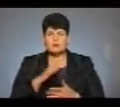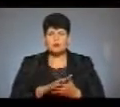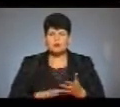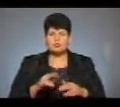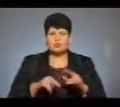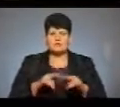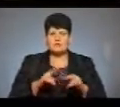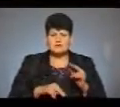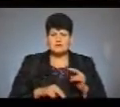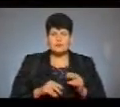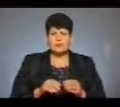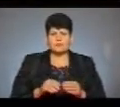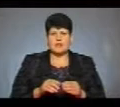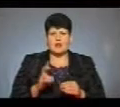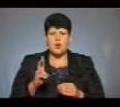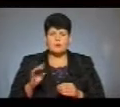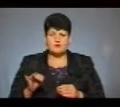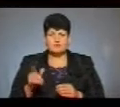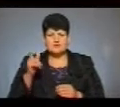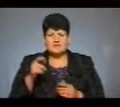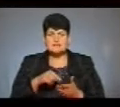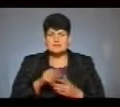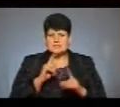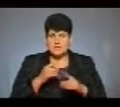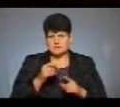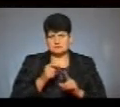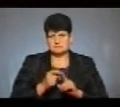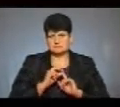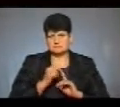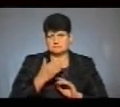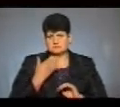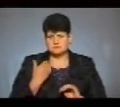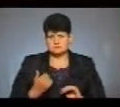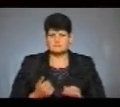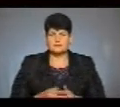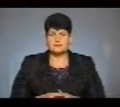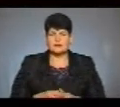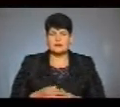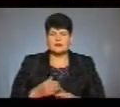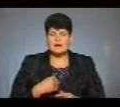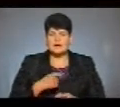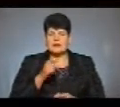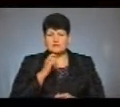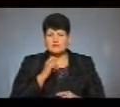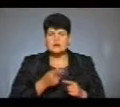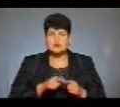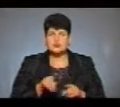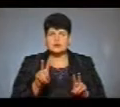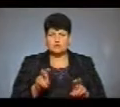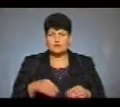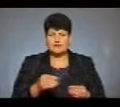будівництво меморіального комплексу, в Чортківській міськраді нам не відповіли. Я інтерв'ю на цю тему давати не буду.